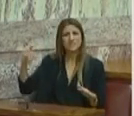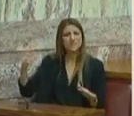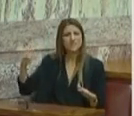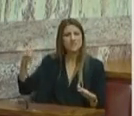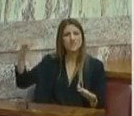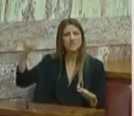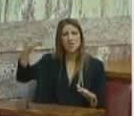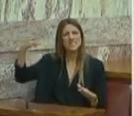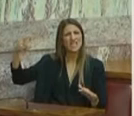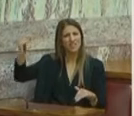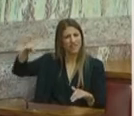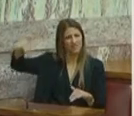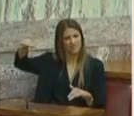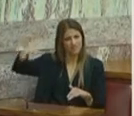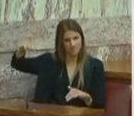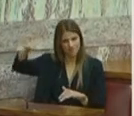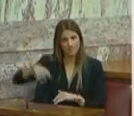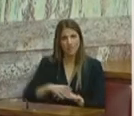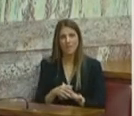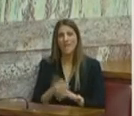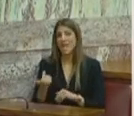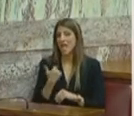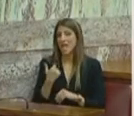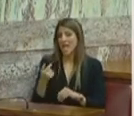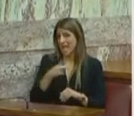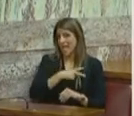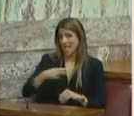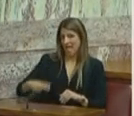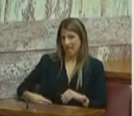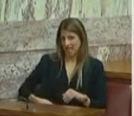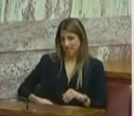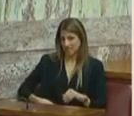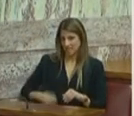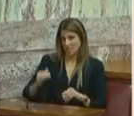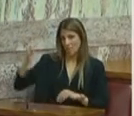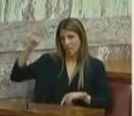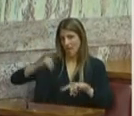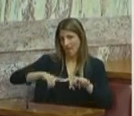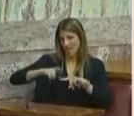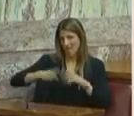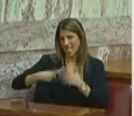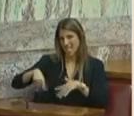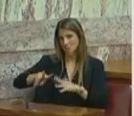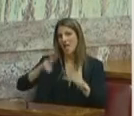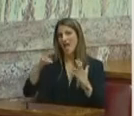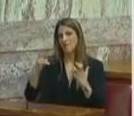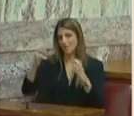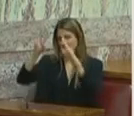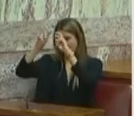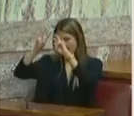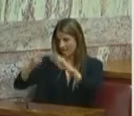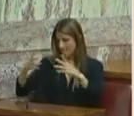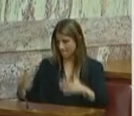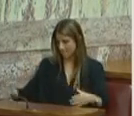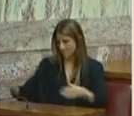έρευνα, την ενδελεχή του καθηγητού Ξηροτήρη που έγινε τη δεκαετία του 70 στη Θράκη. Οι Πομάκοι που